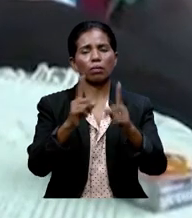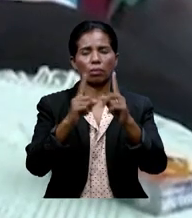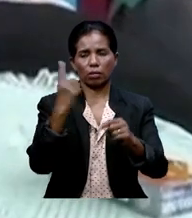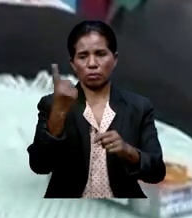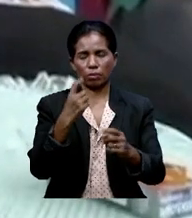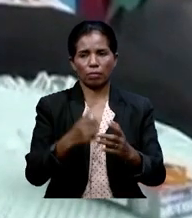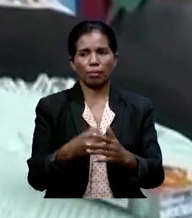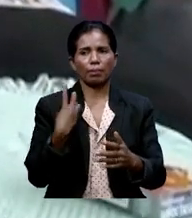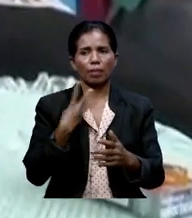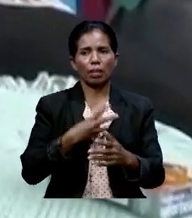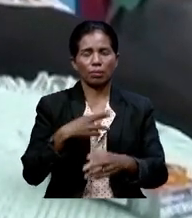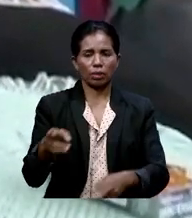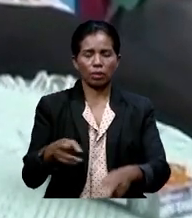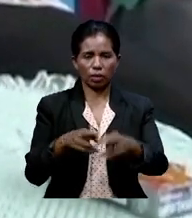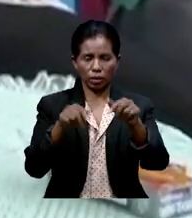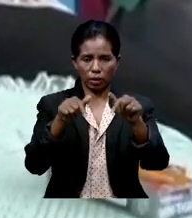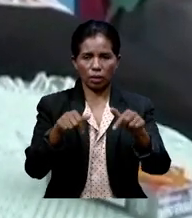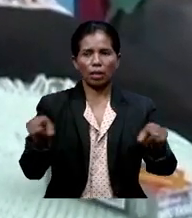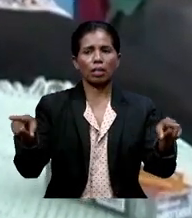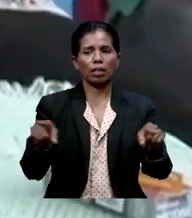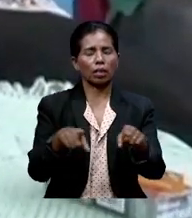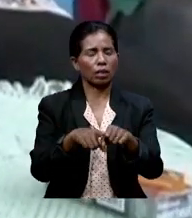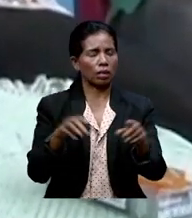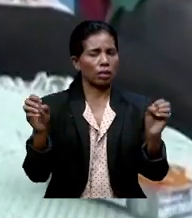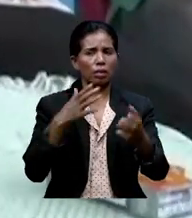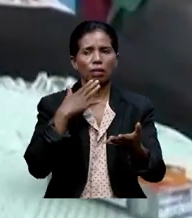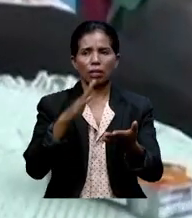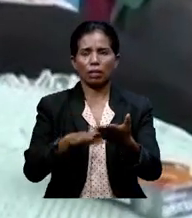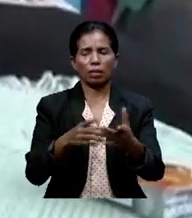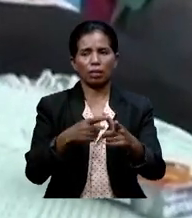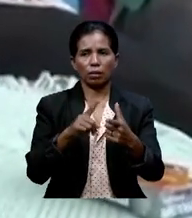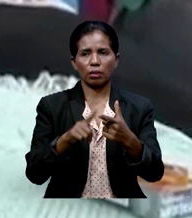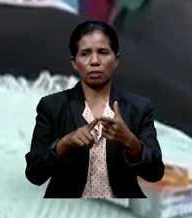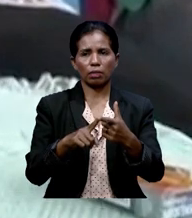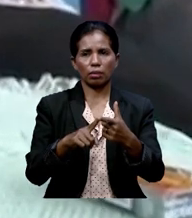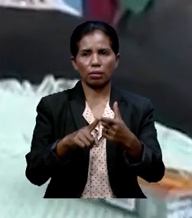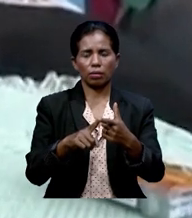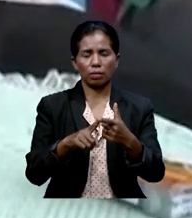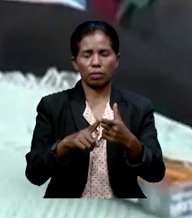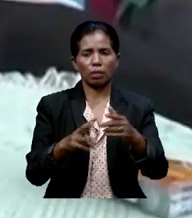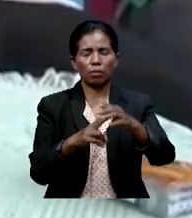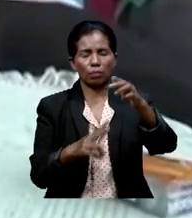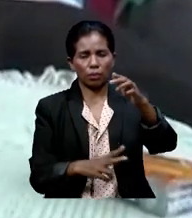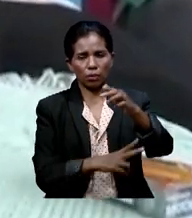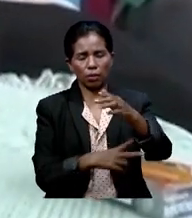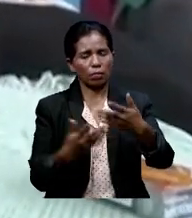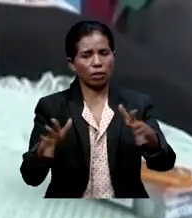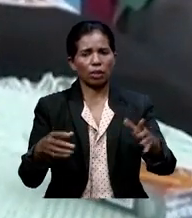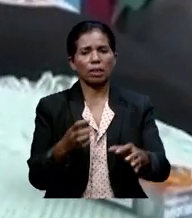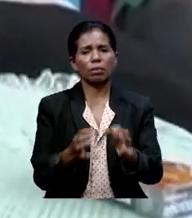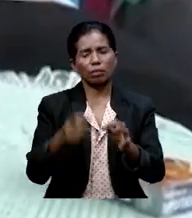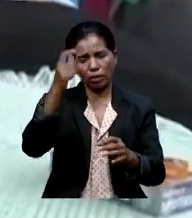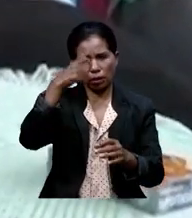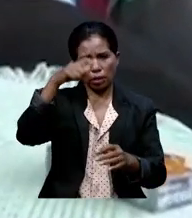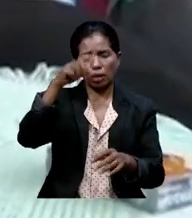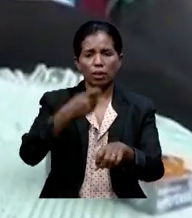ni ba nia strai gane sa la dia de pus pon tenemos la hija un sama kita kon tempo udang ruma ta